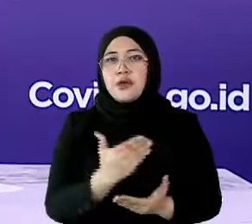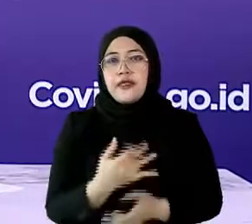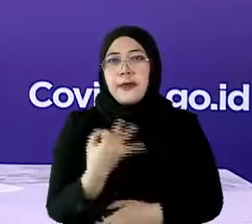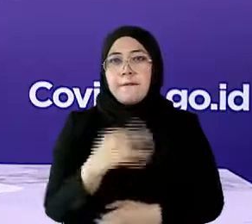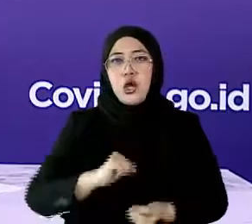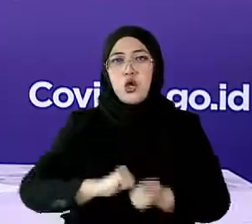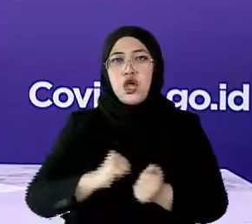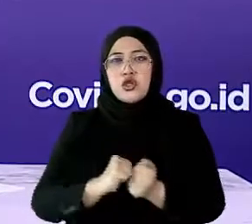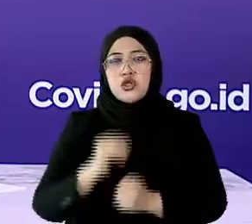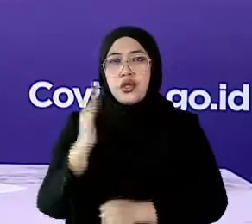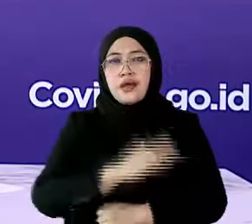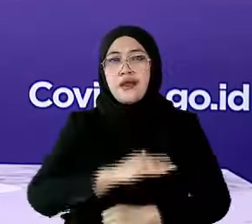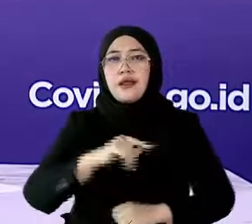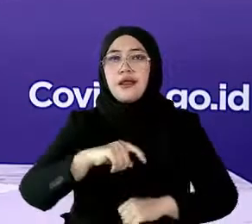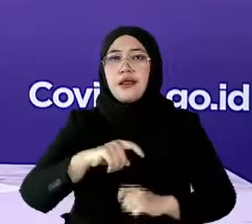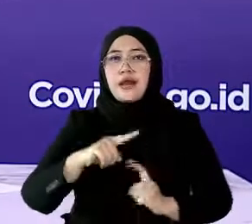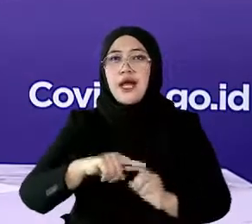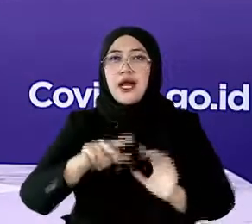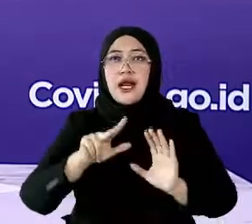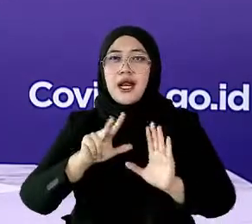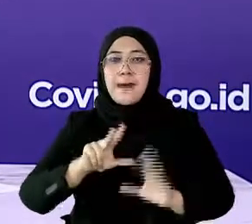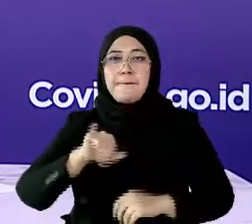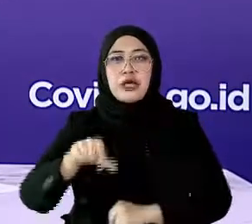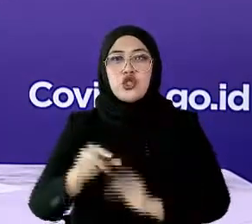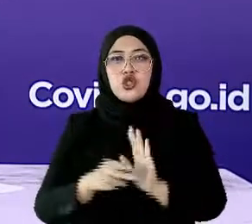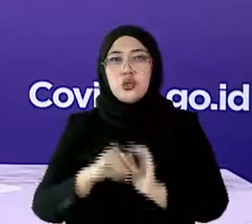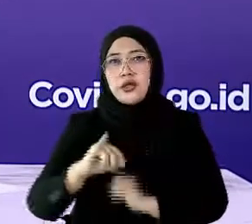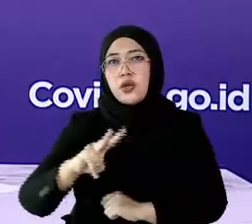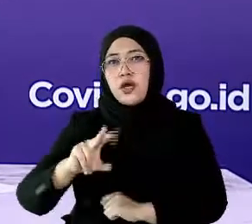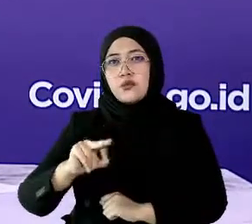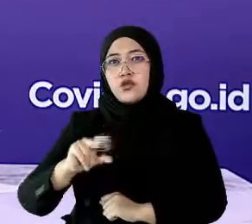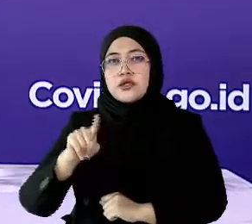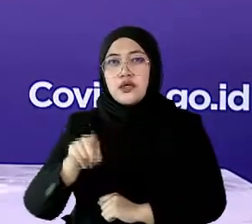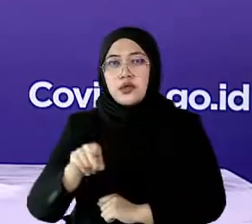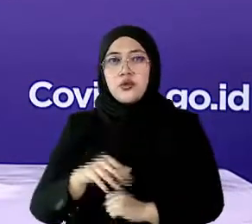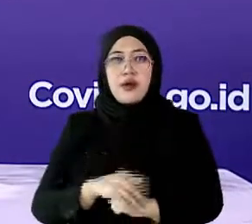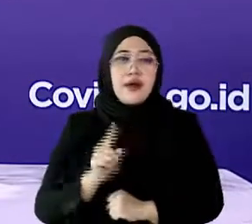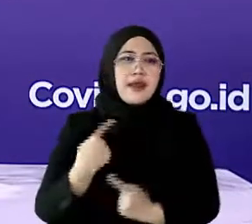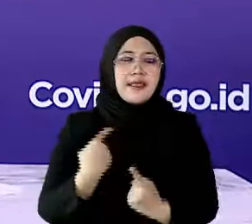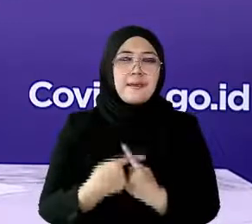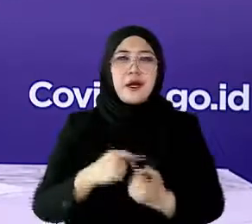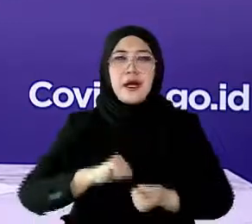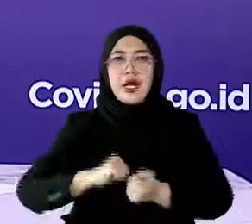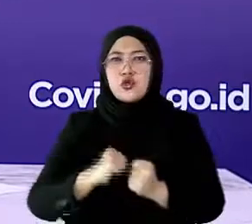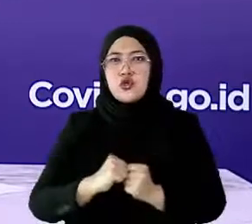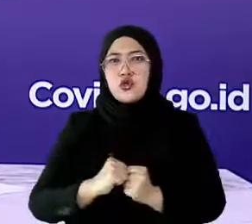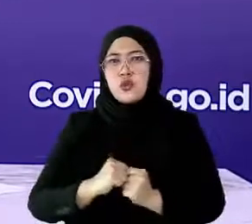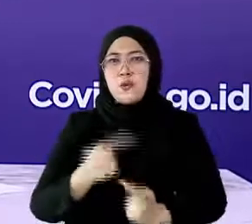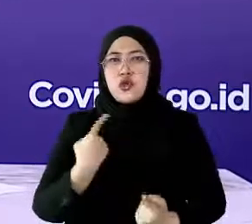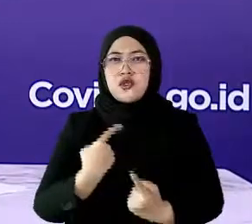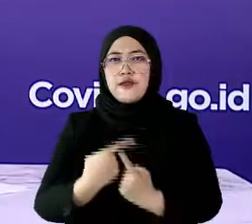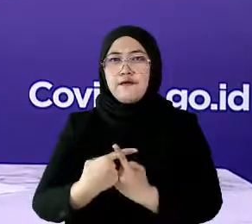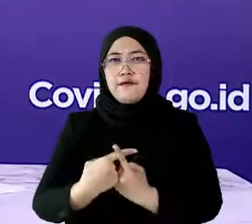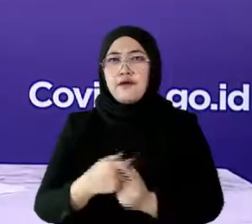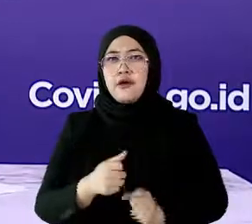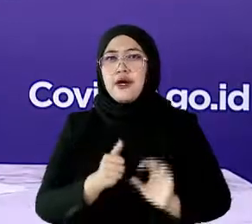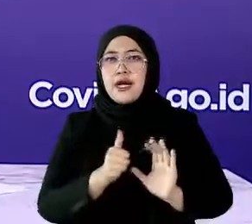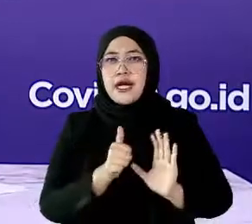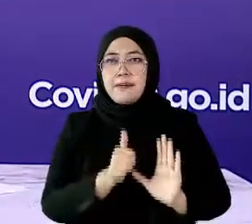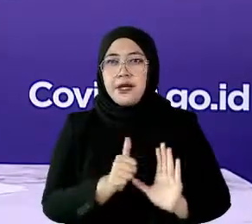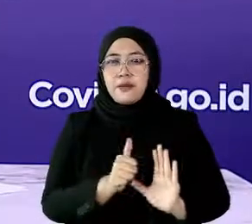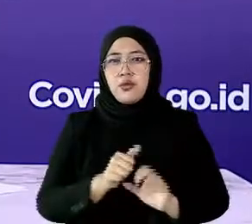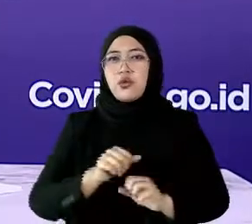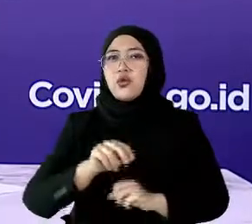kasus harian per tanggal 8 Jun 2021 terjadi penambahan kasus positif sebanyak